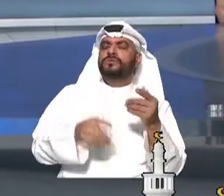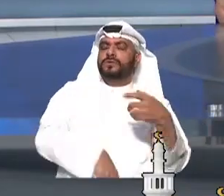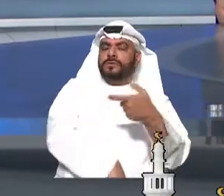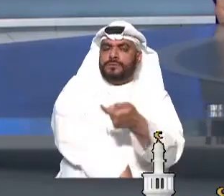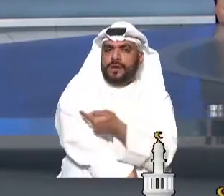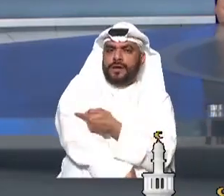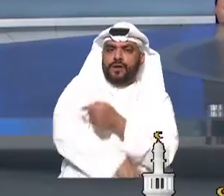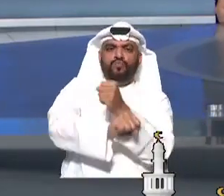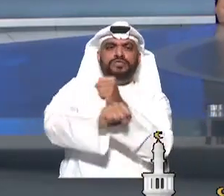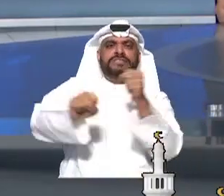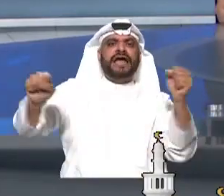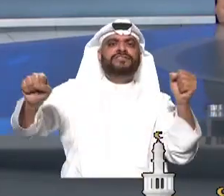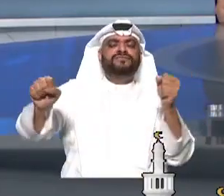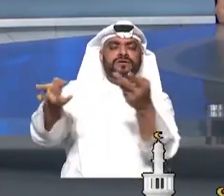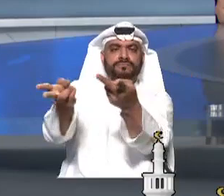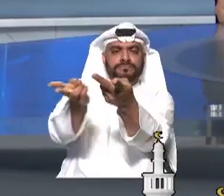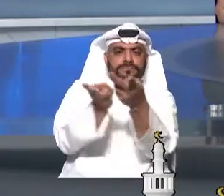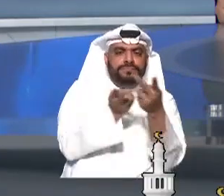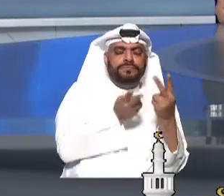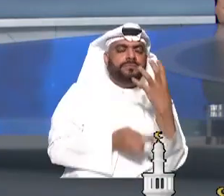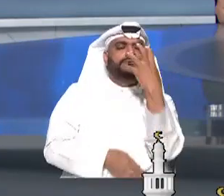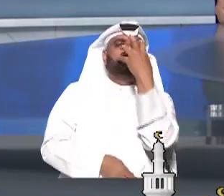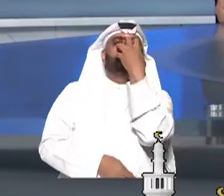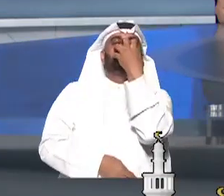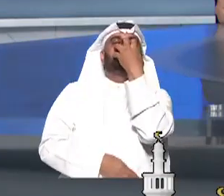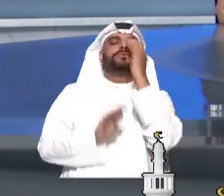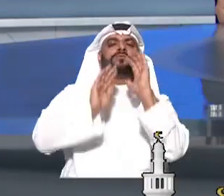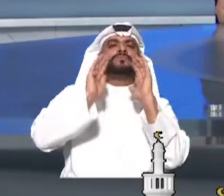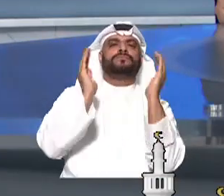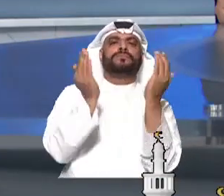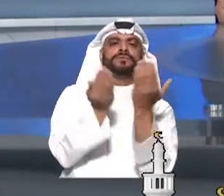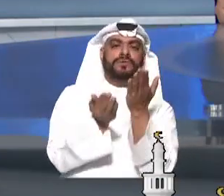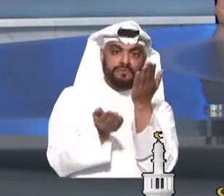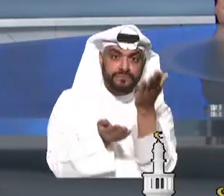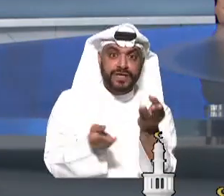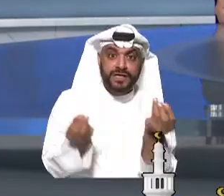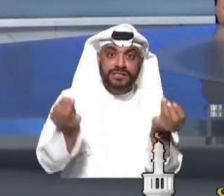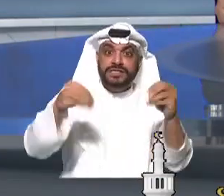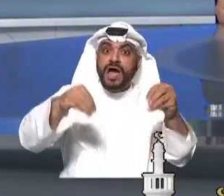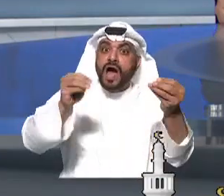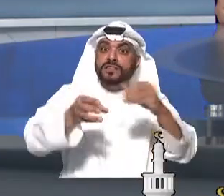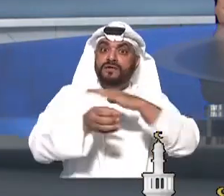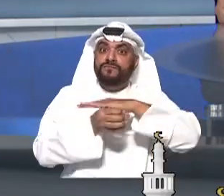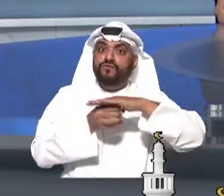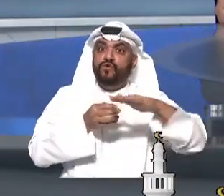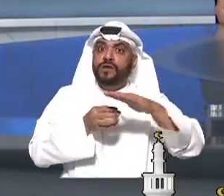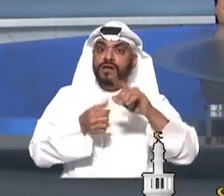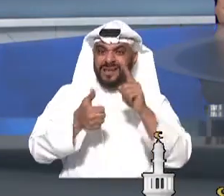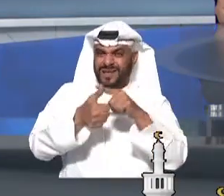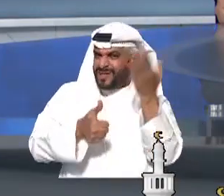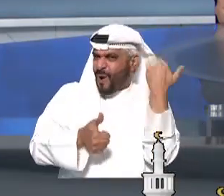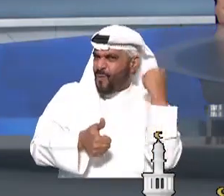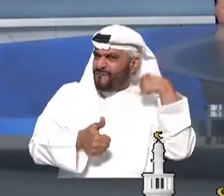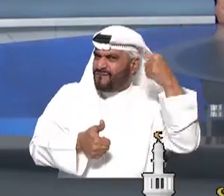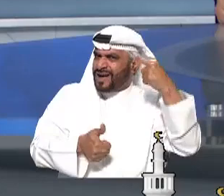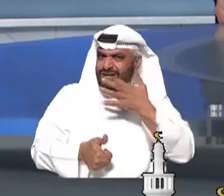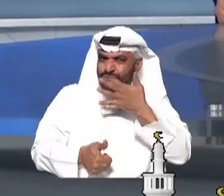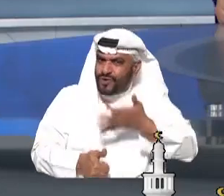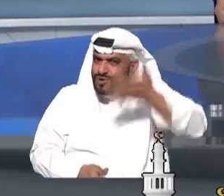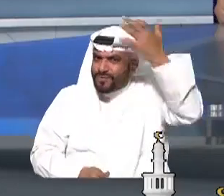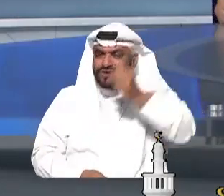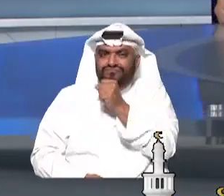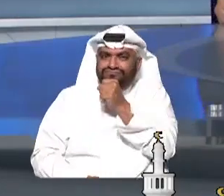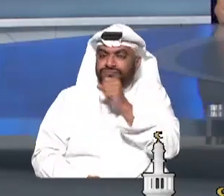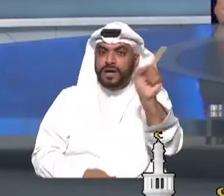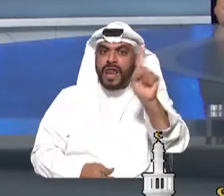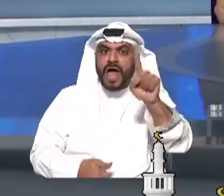المركزة المخصصة لمرضى كوفيد-19 في المستشفيات، ليس فقط لكبار السن بل أيضا للفئة الأصغر